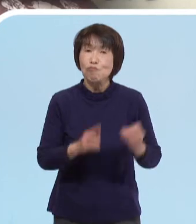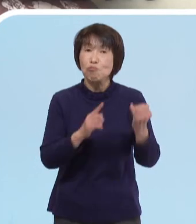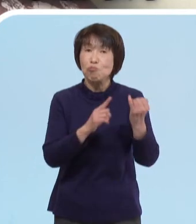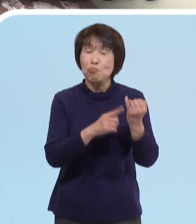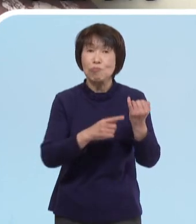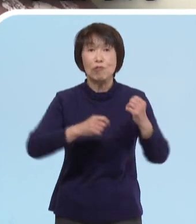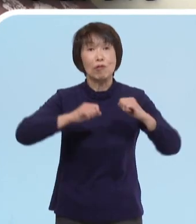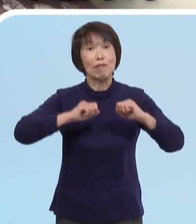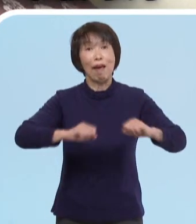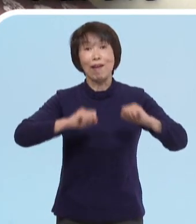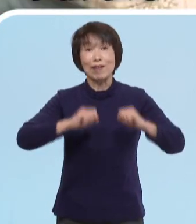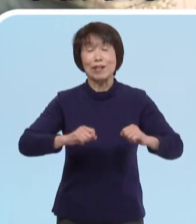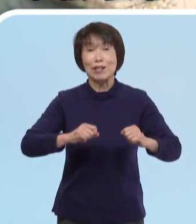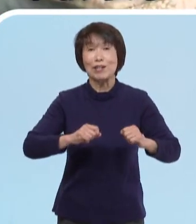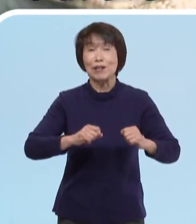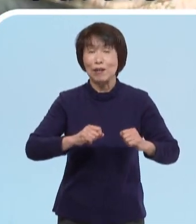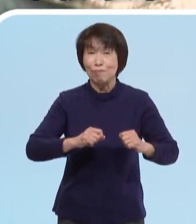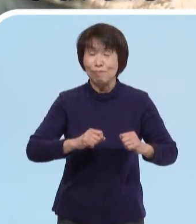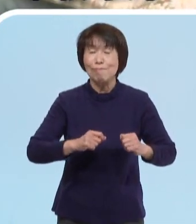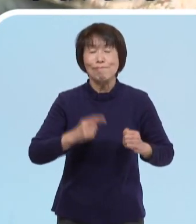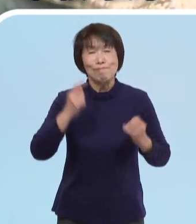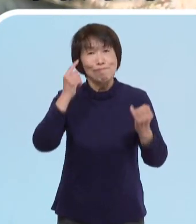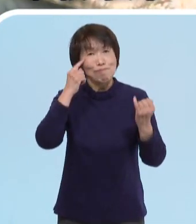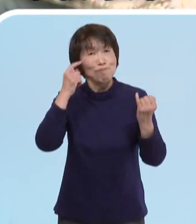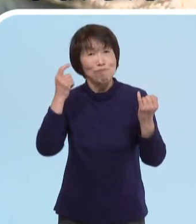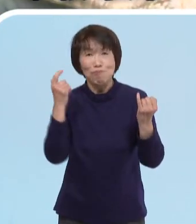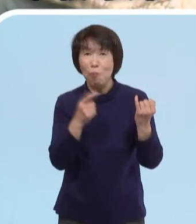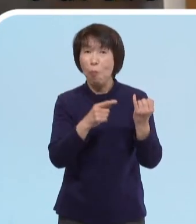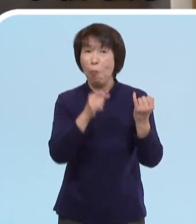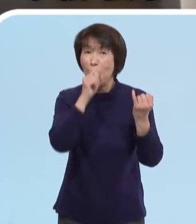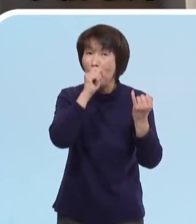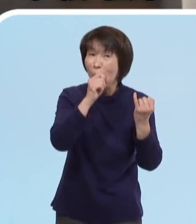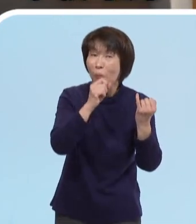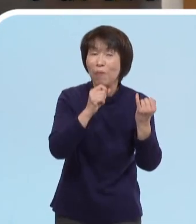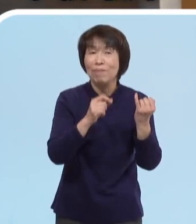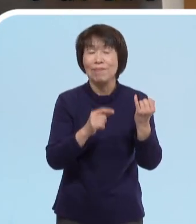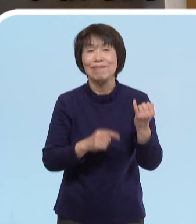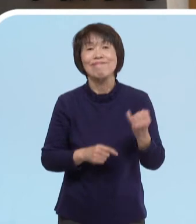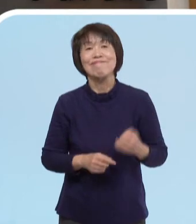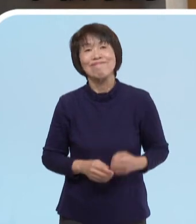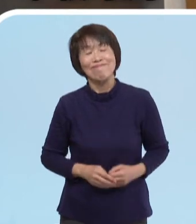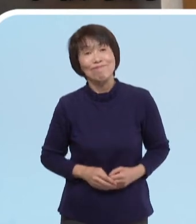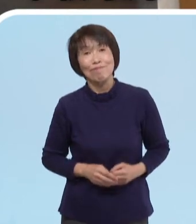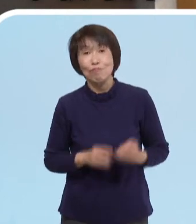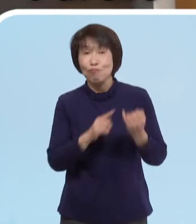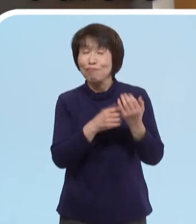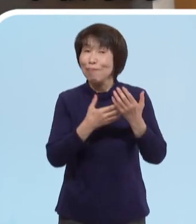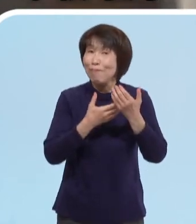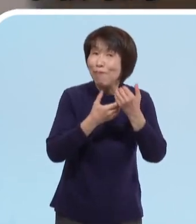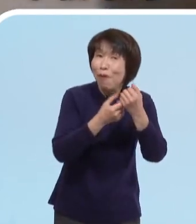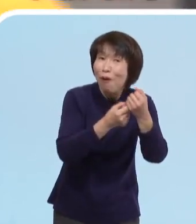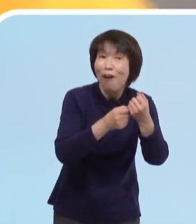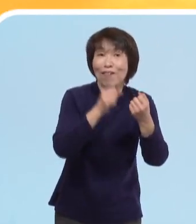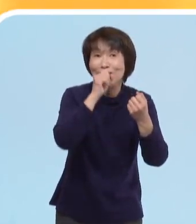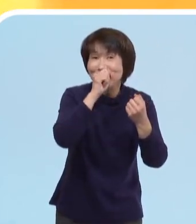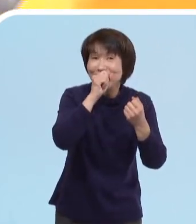非常に元気で結構意志も強くて、 頼りになる存在です